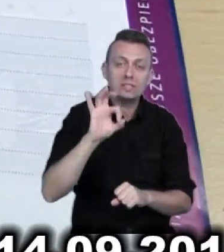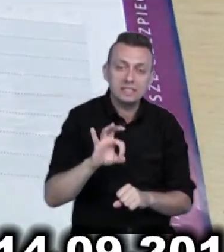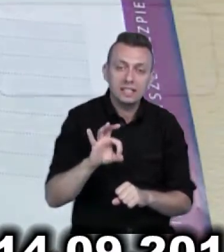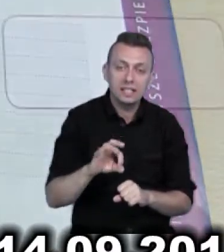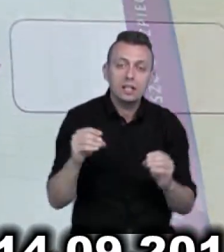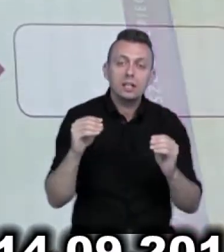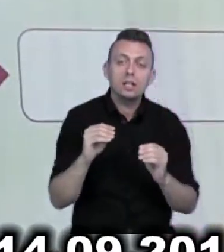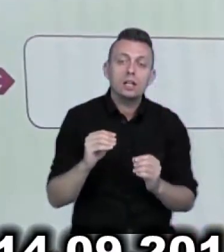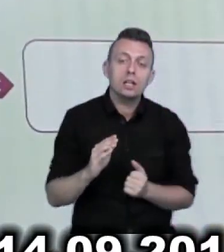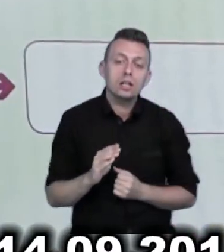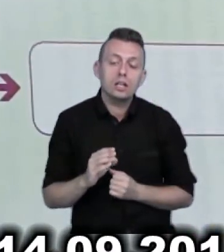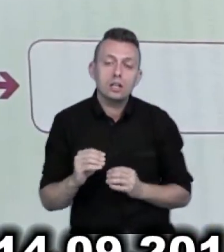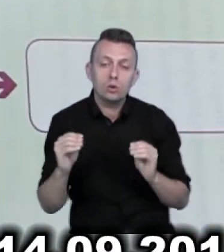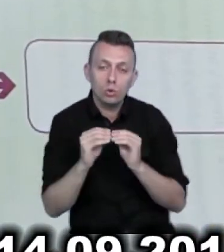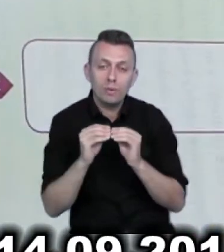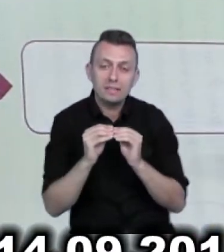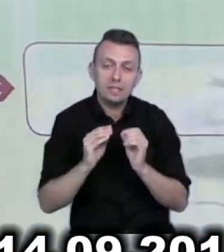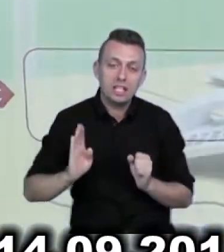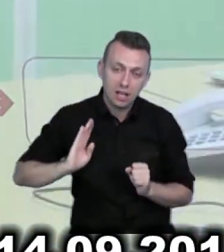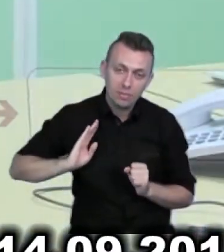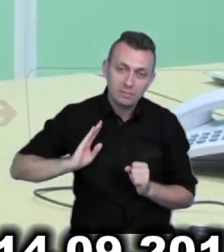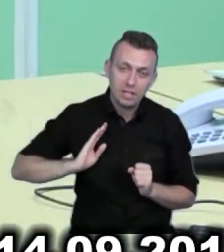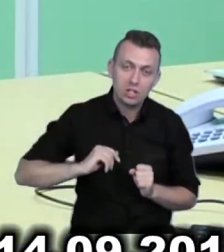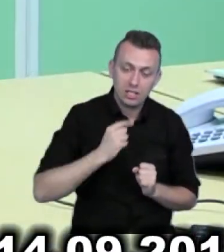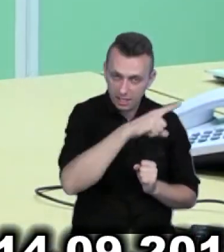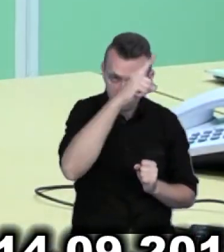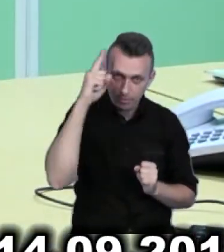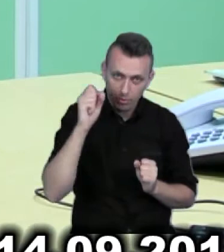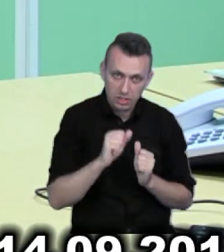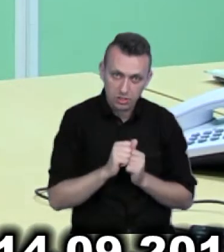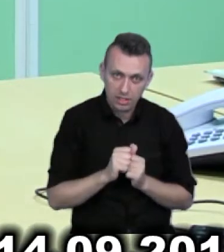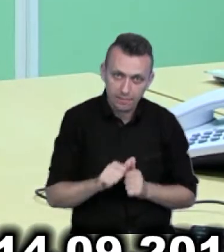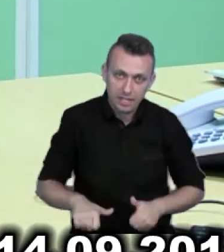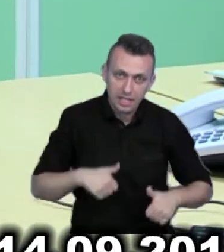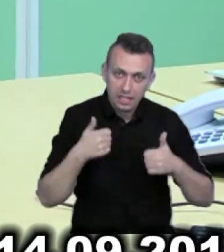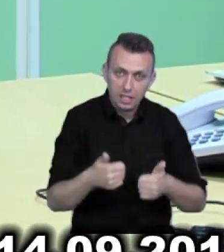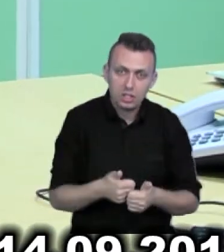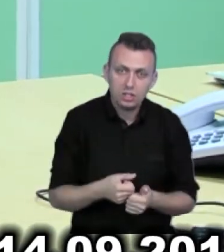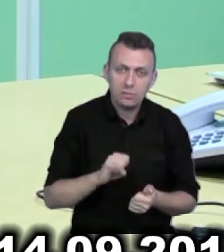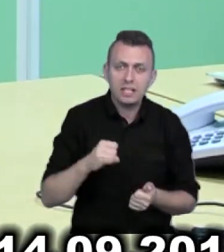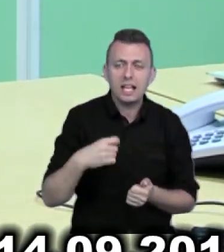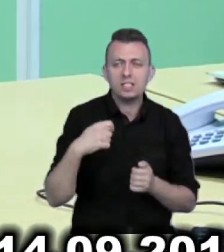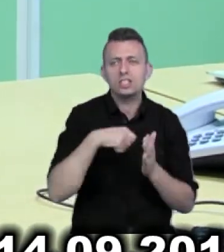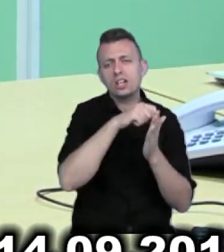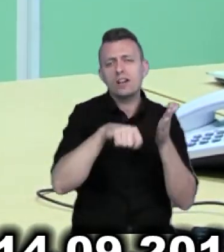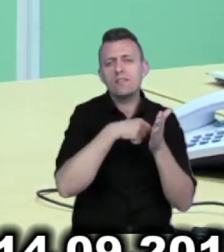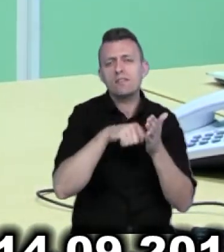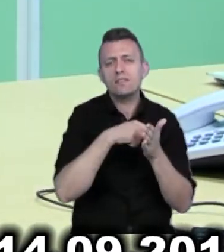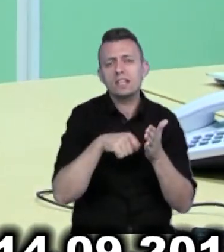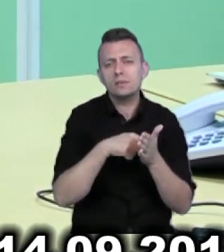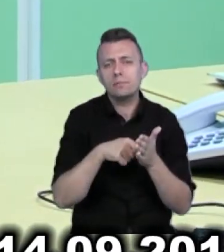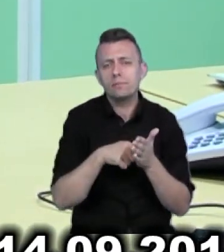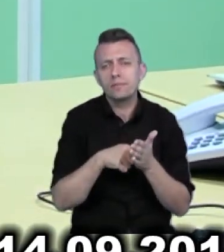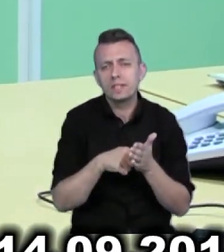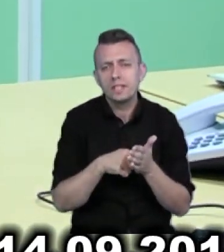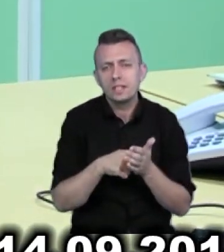być realizowany, czy to poprzez jakąś pracę plastyczną, czy mógłby to być komiks, film, projekt. Projekt, z którego później